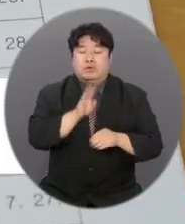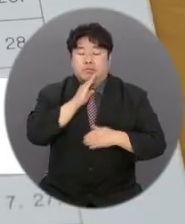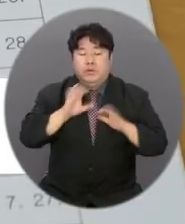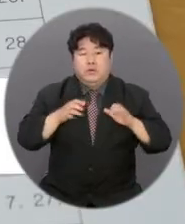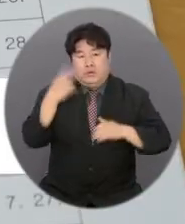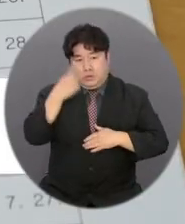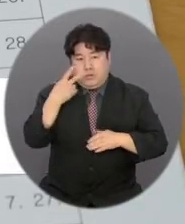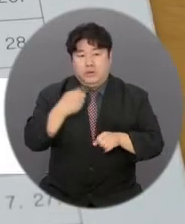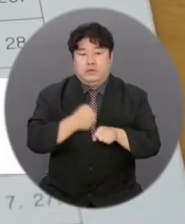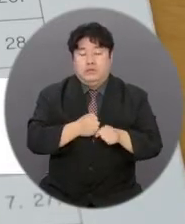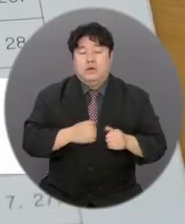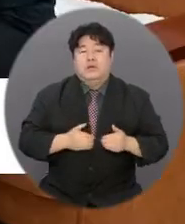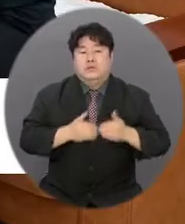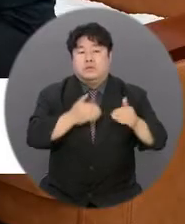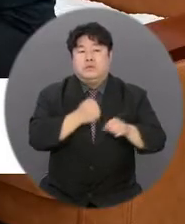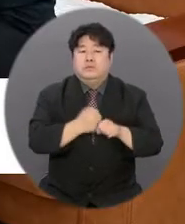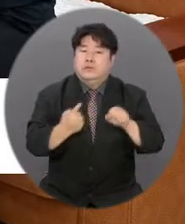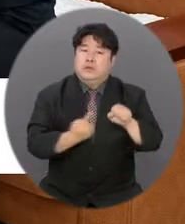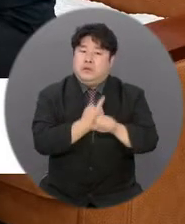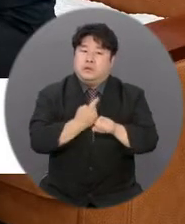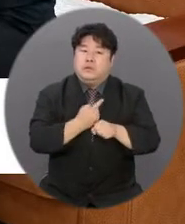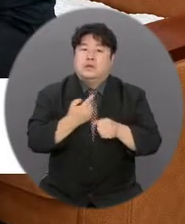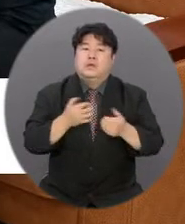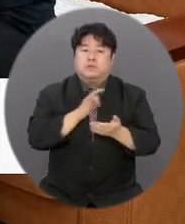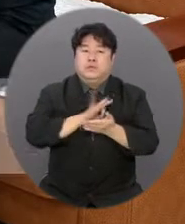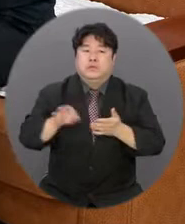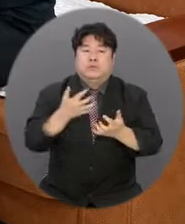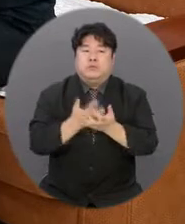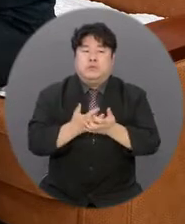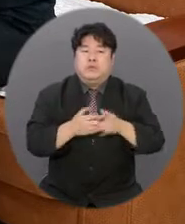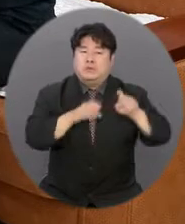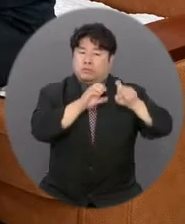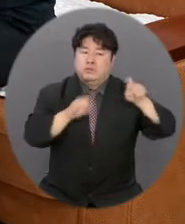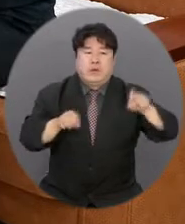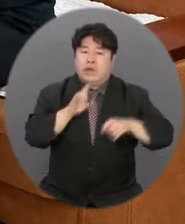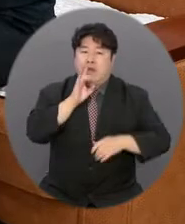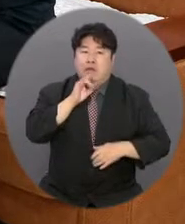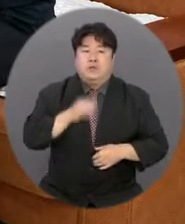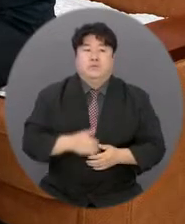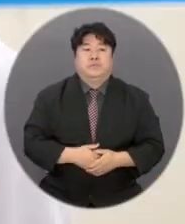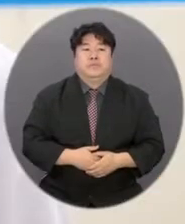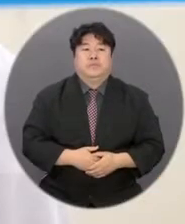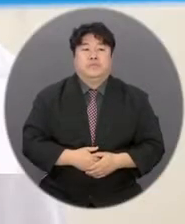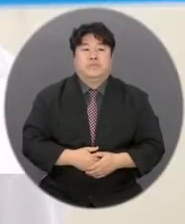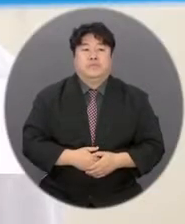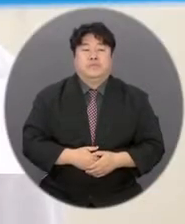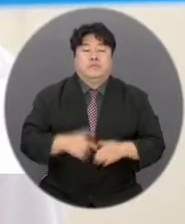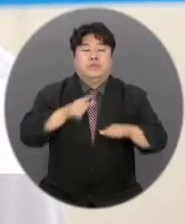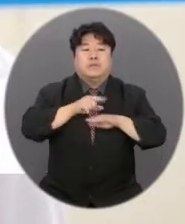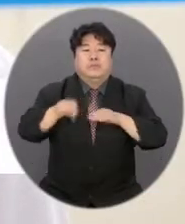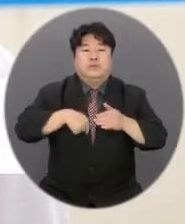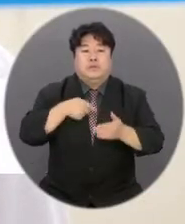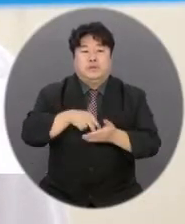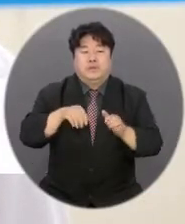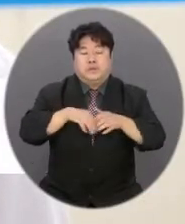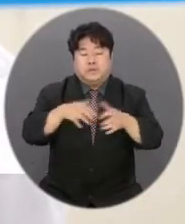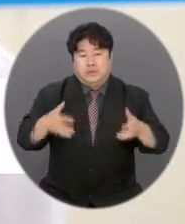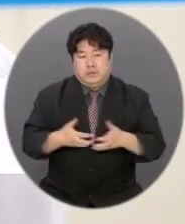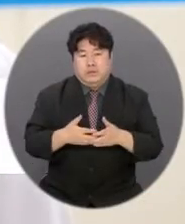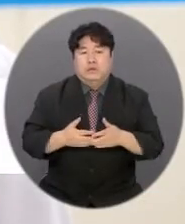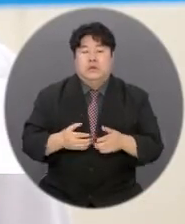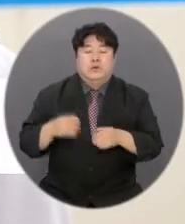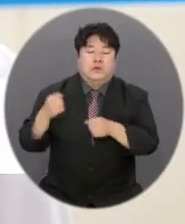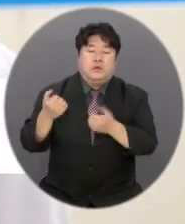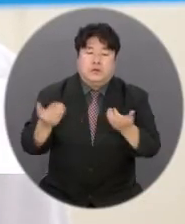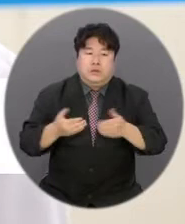진행되는 시간은 1시간 남짓. 사용되는 자료는 10%도 채 되지 않습니다. 지방자치단체의 고유 사무에 대해서